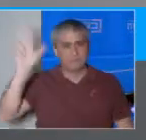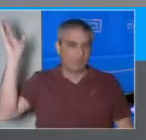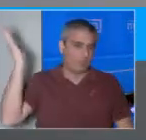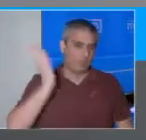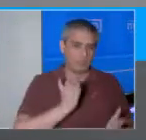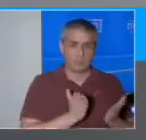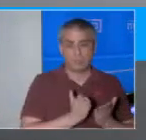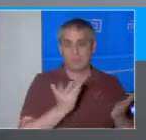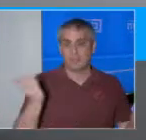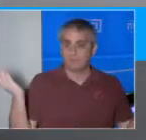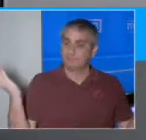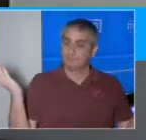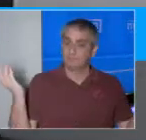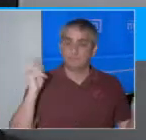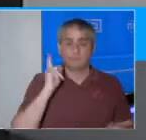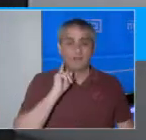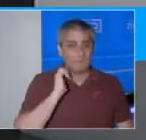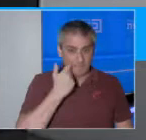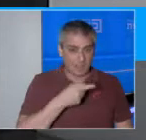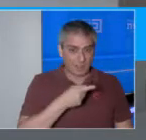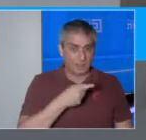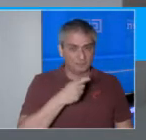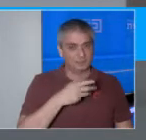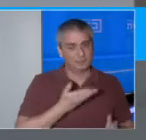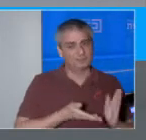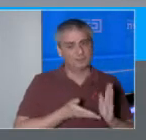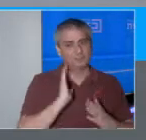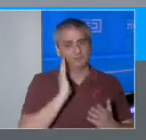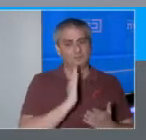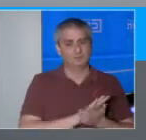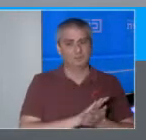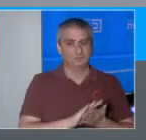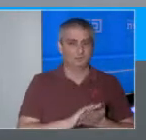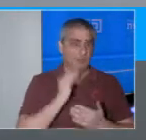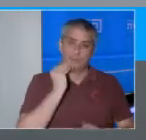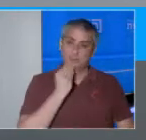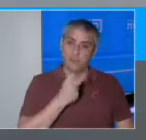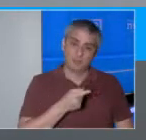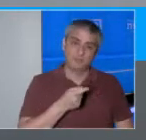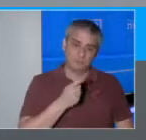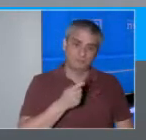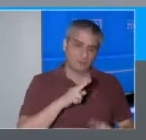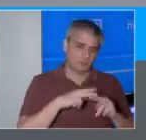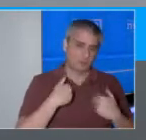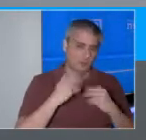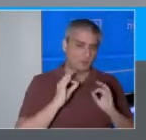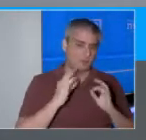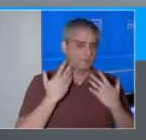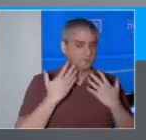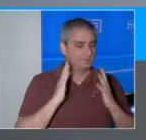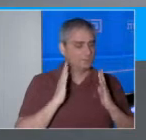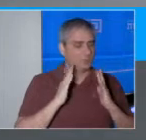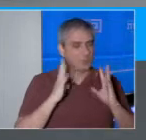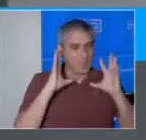לנגב. אבל מחר זה יחלה, זה יתמעט בחר אחרי צהריים, וזה ישאיר אותנו עם מזג אוויר די